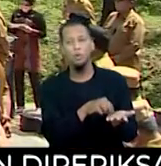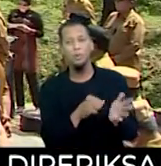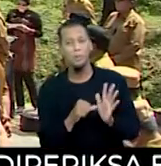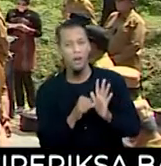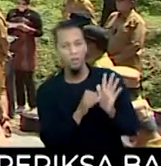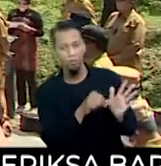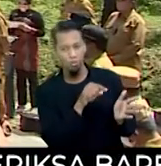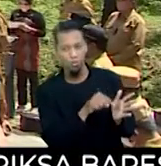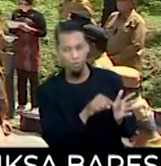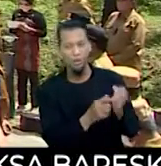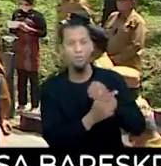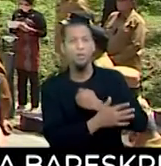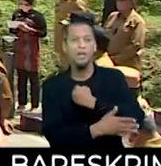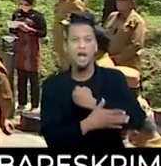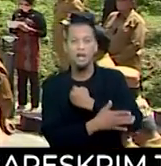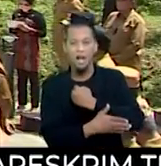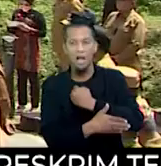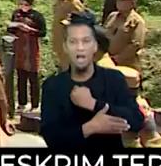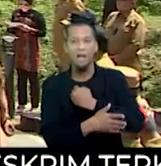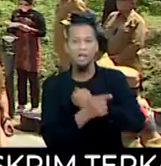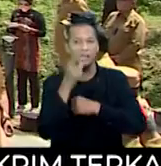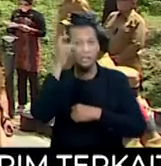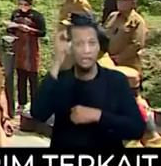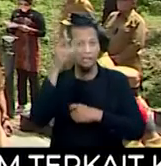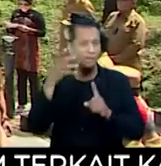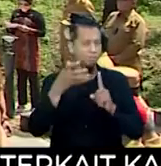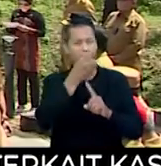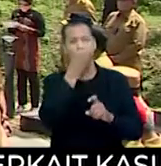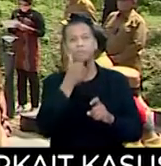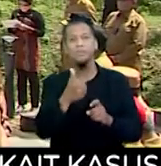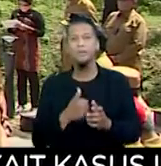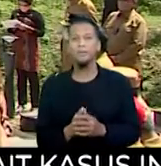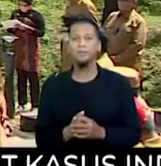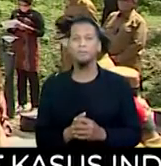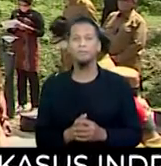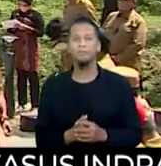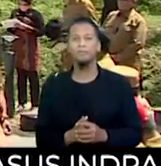Hai agar apa yang kita cita-citakan ini bisa segera terwujud